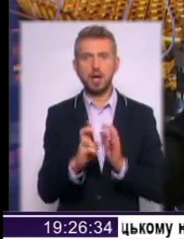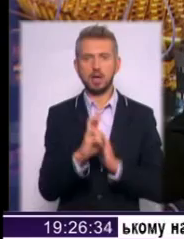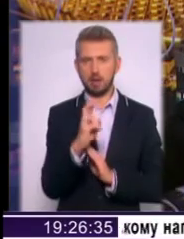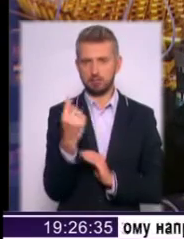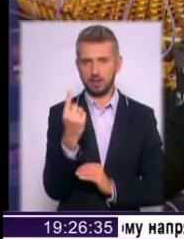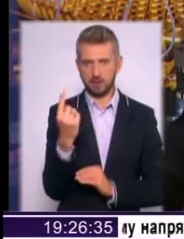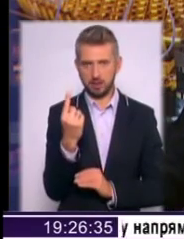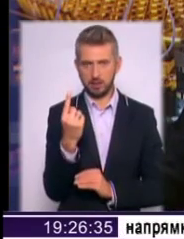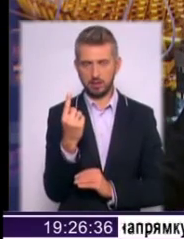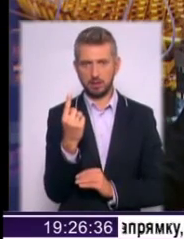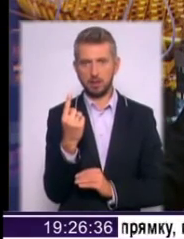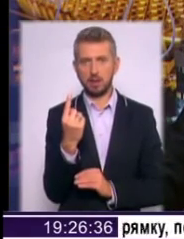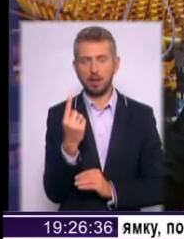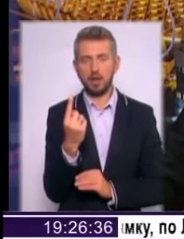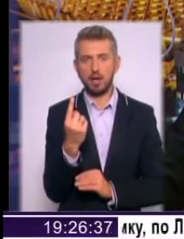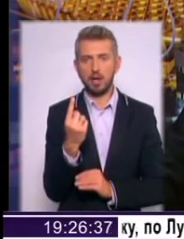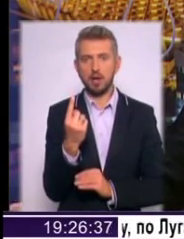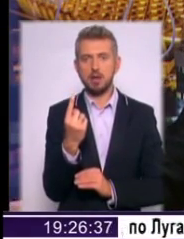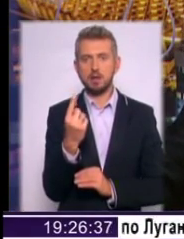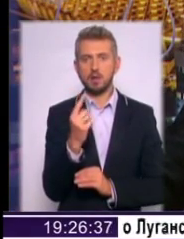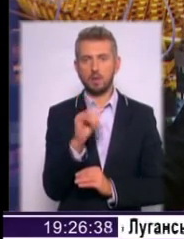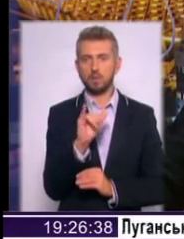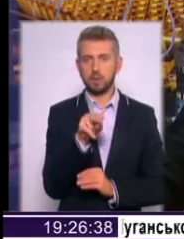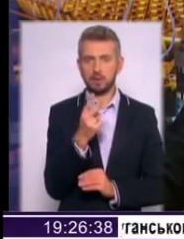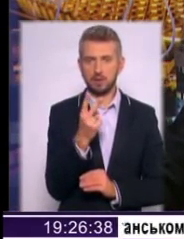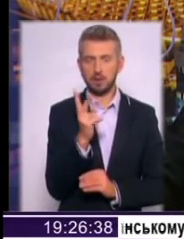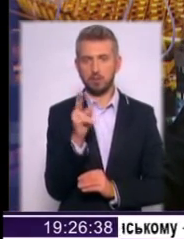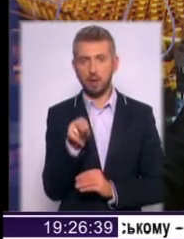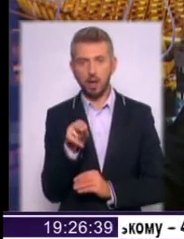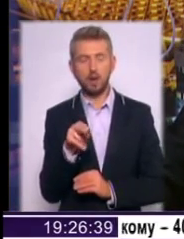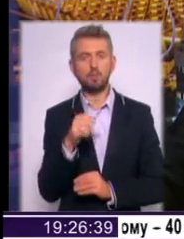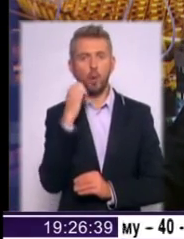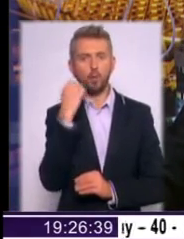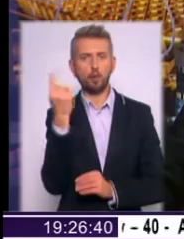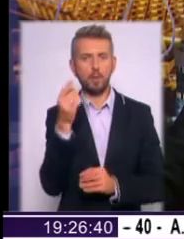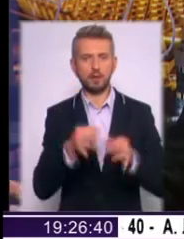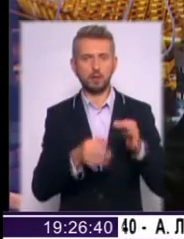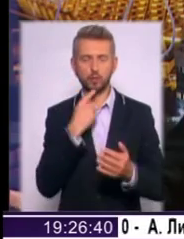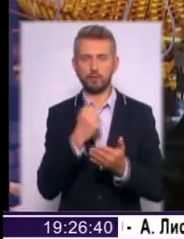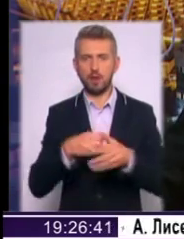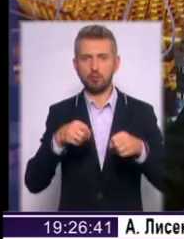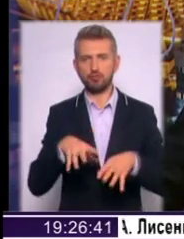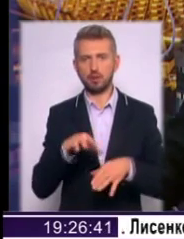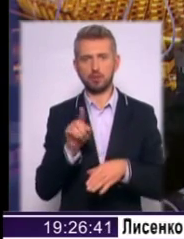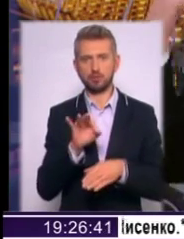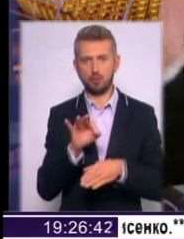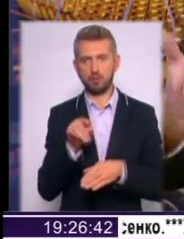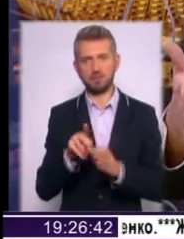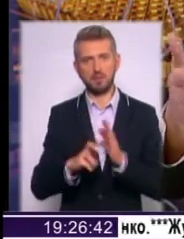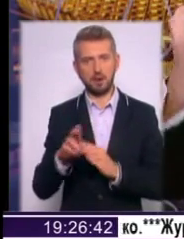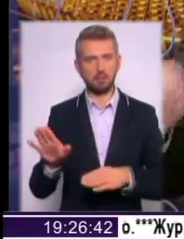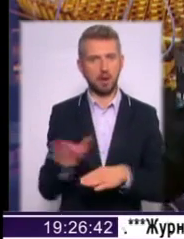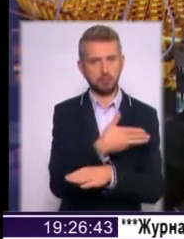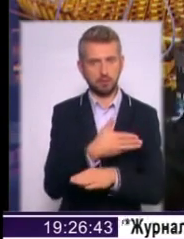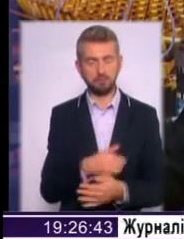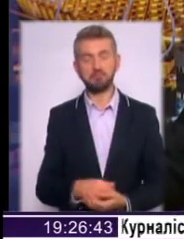да, Української православної церкви Київського патріархату. І тут Московський обласний суд ухвалює рішення про знесення цього храму. Заборона